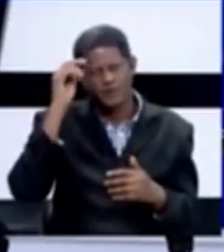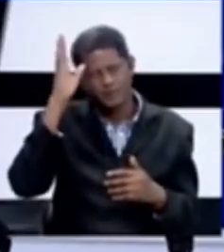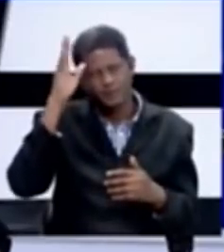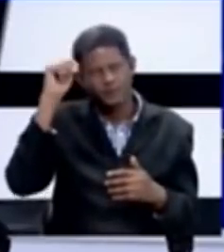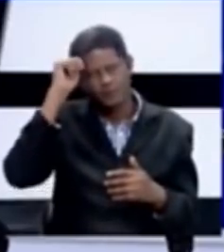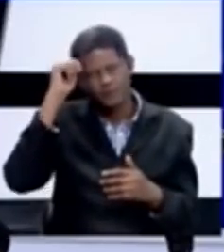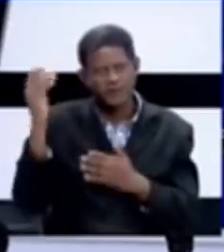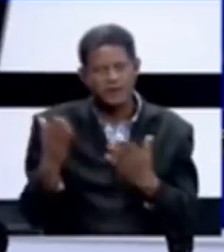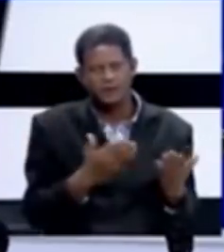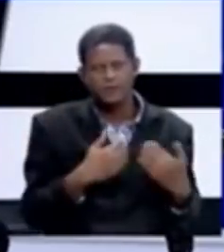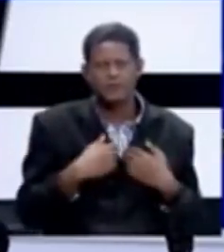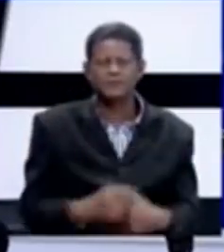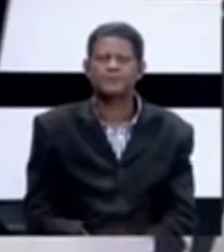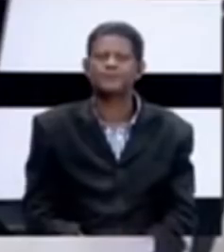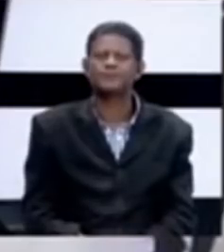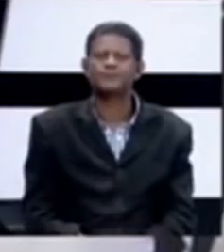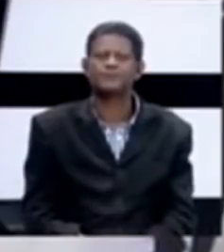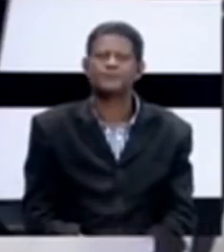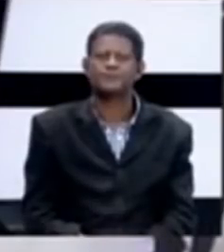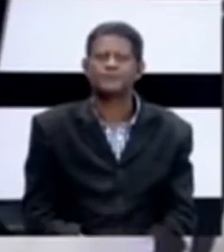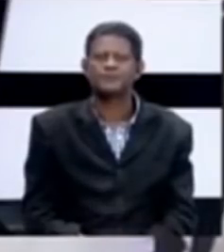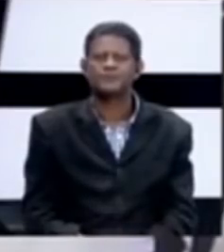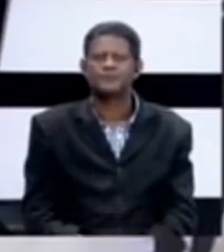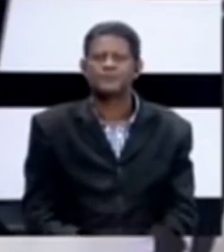መድህን ከምዝተብ ክቐርቦ እዩ።